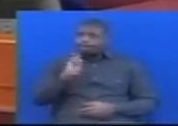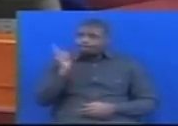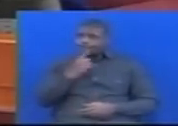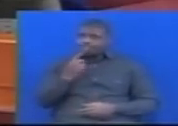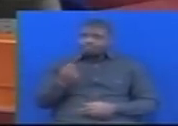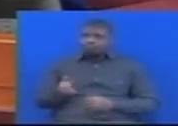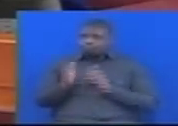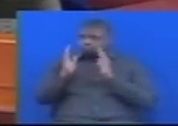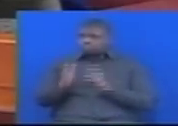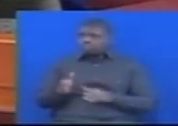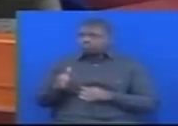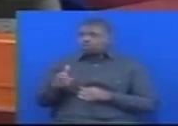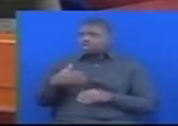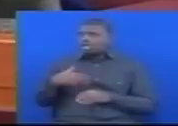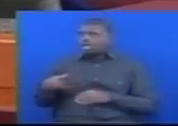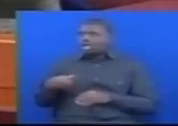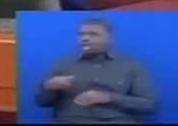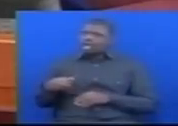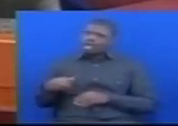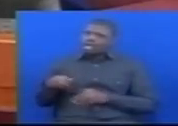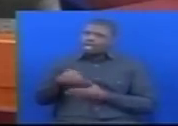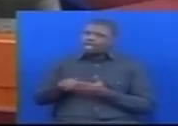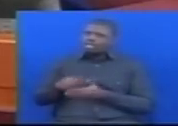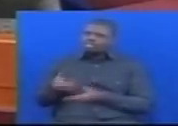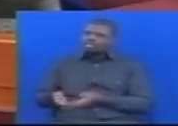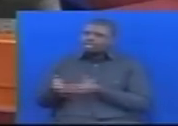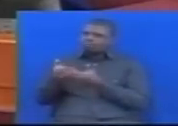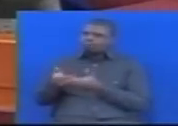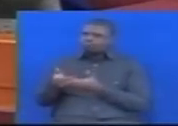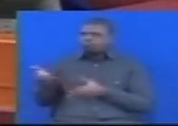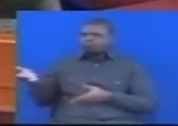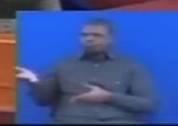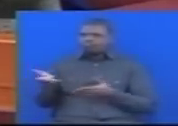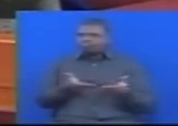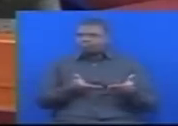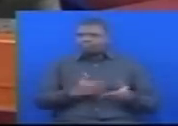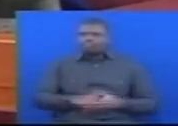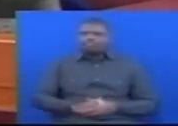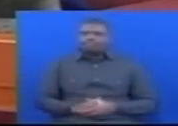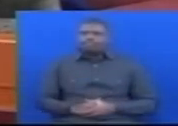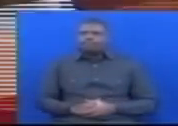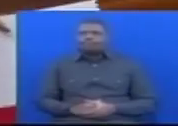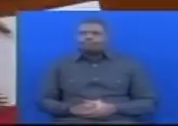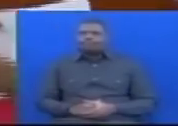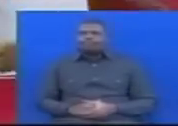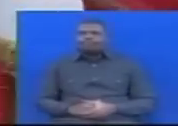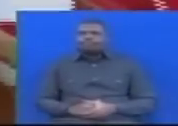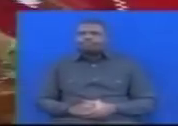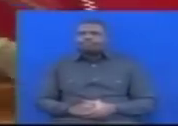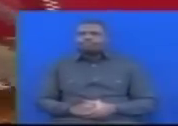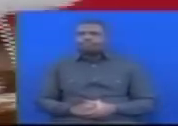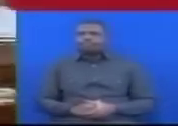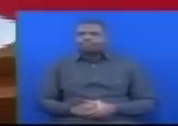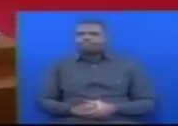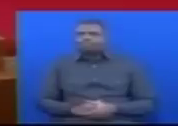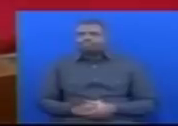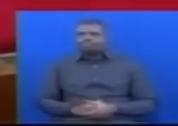Waziri Ardhi, Mheshimiwa Angelina Sylvester Mabura, tafadhali.